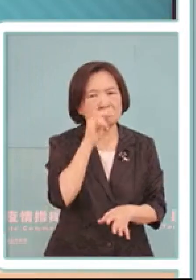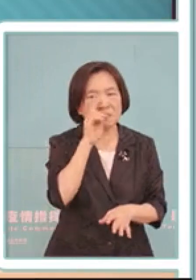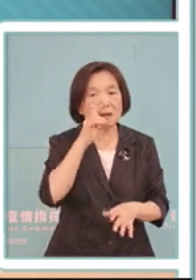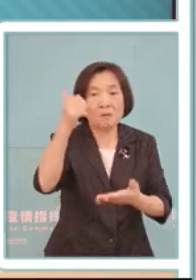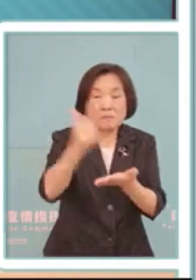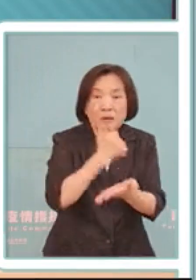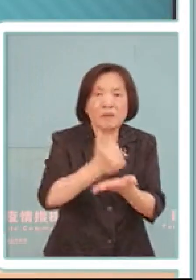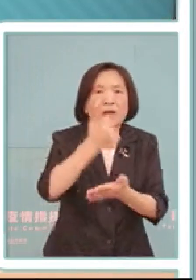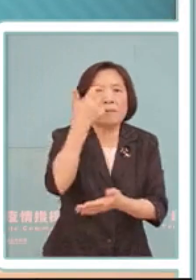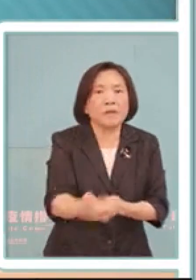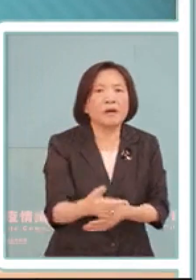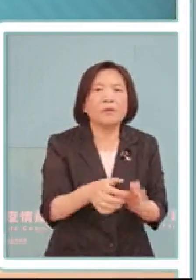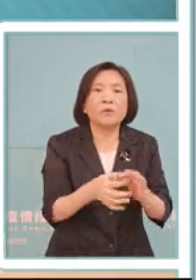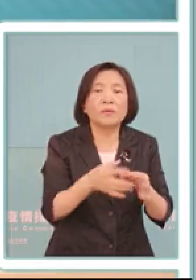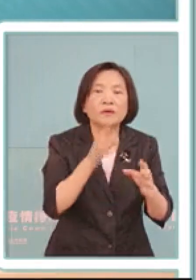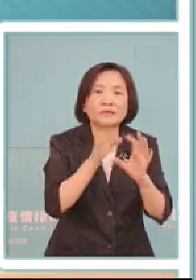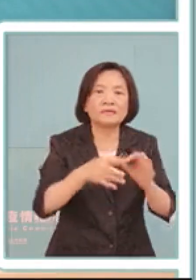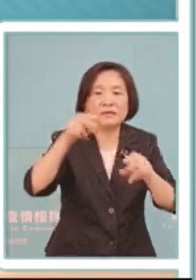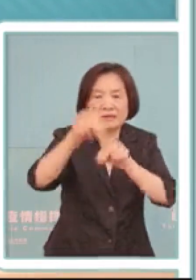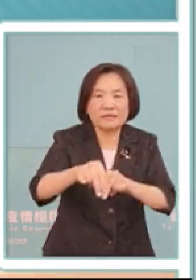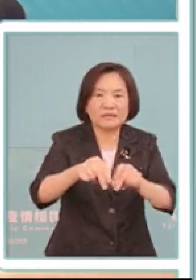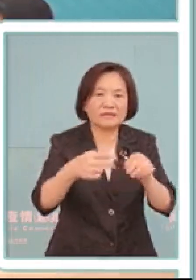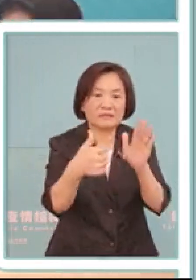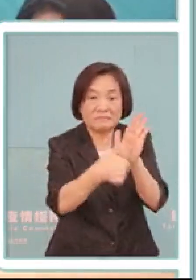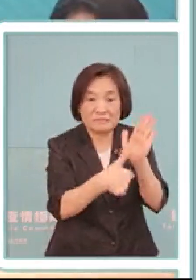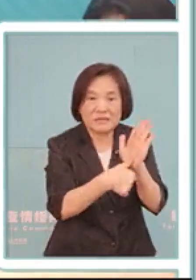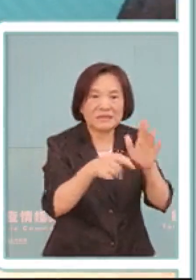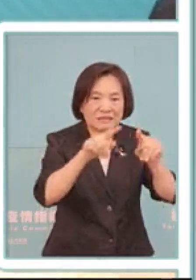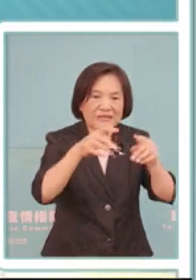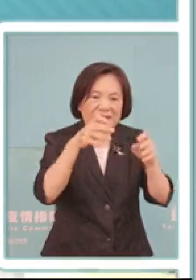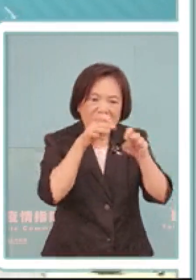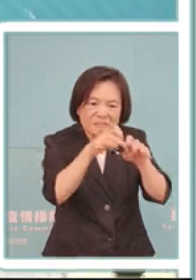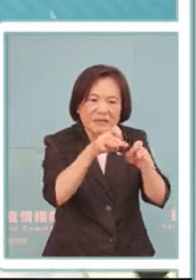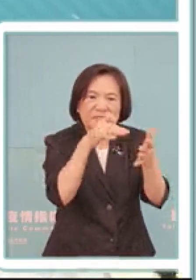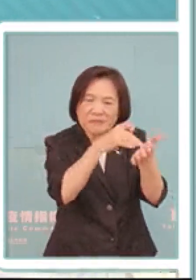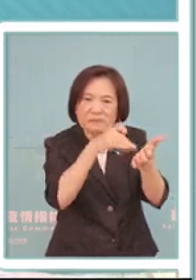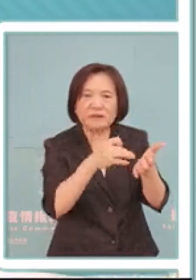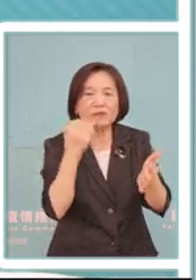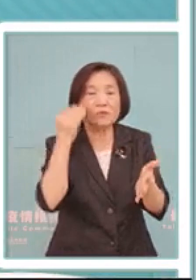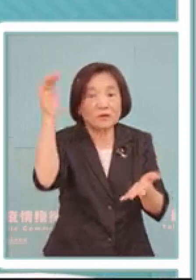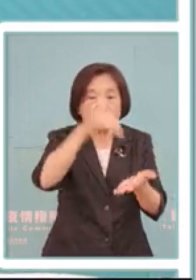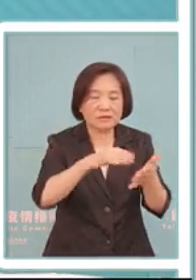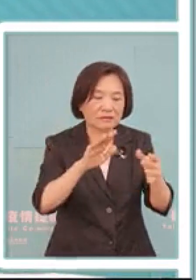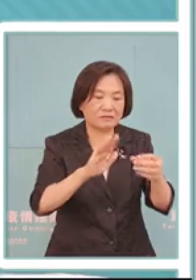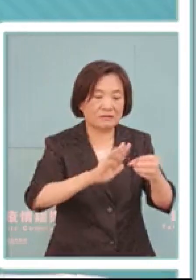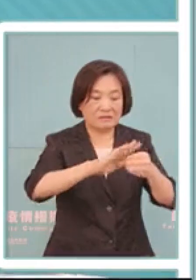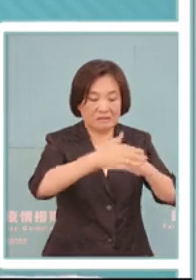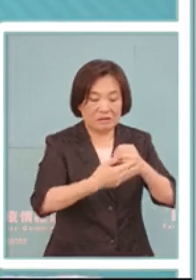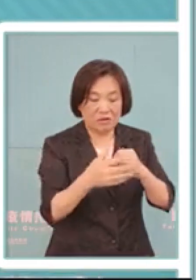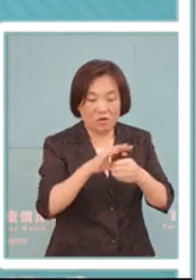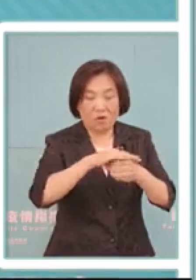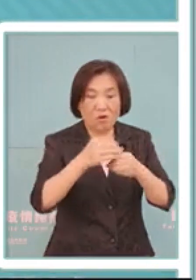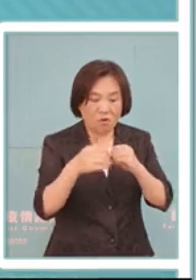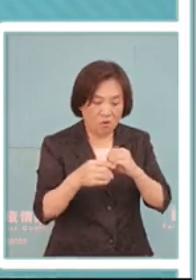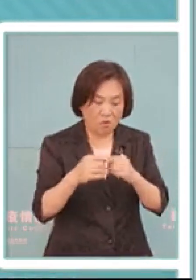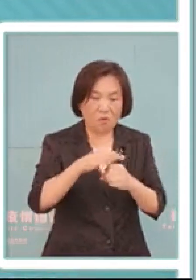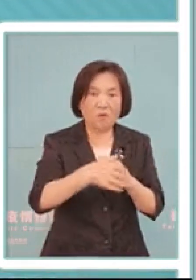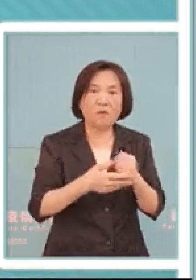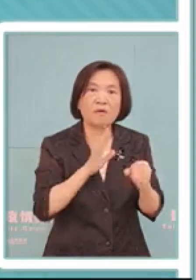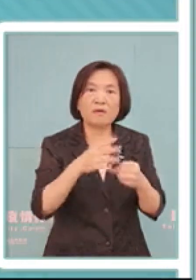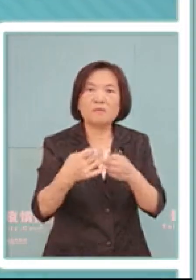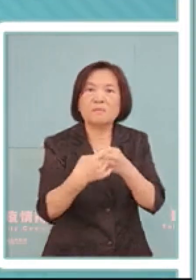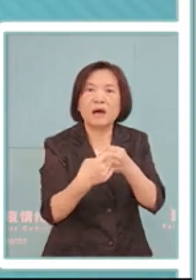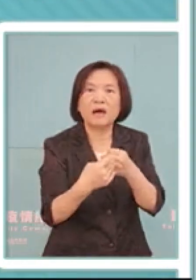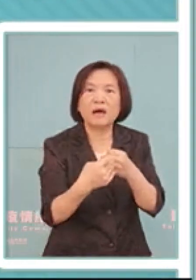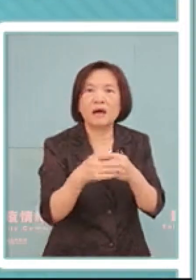速度慢，原因就在合约的字词有疑虑。如果最后盒装还是出现复必泰，那会不会觉得我们绕了一大圈